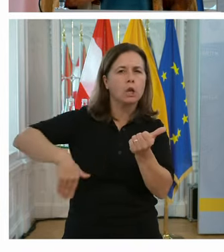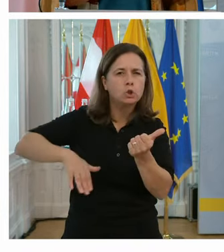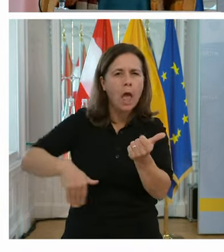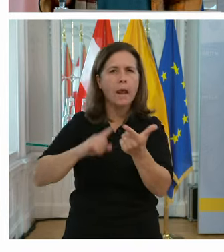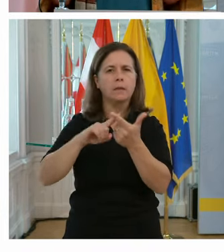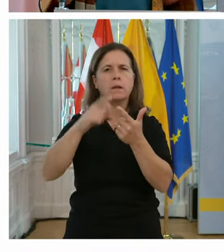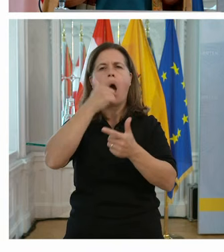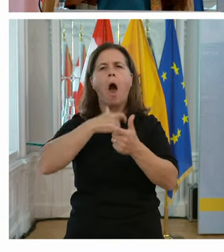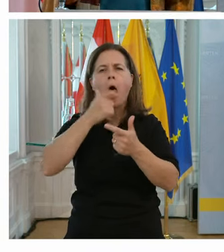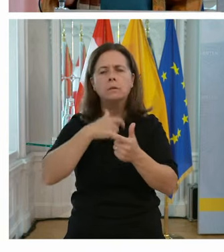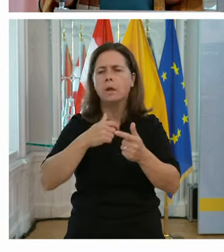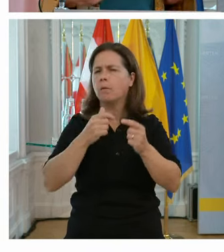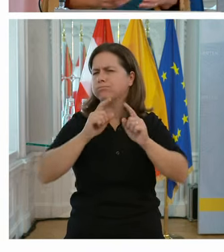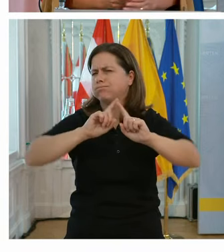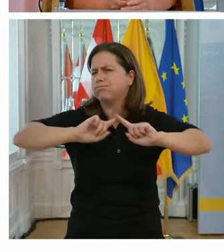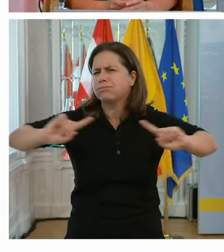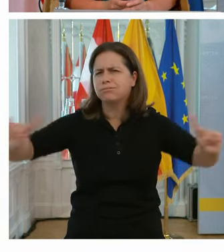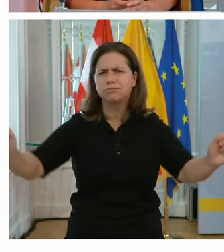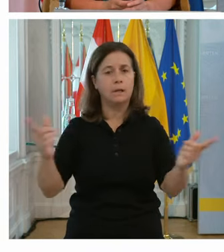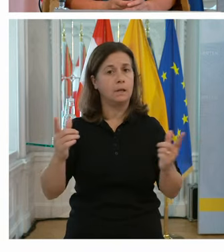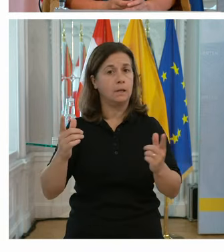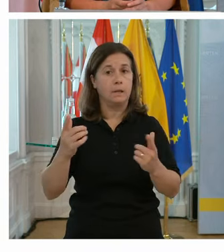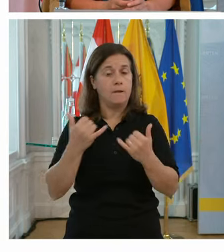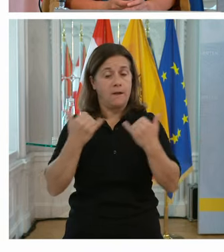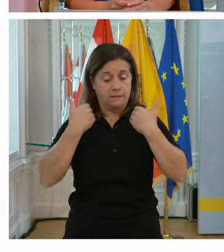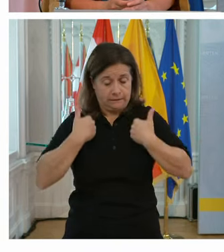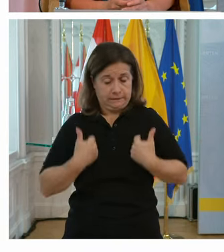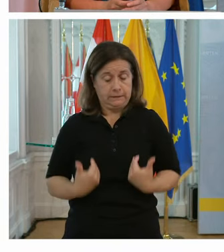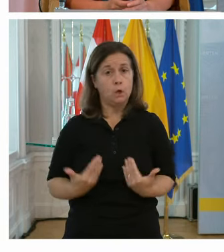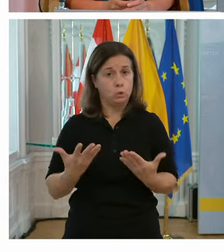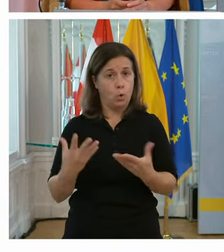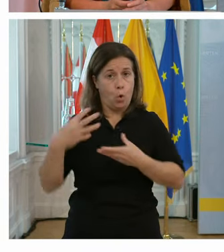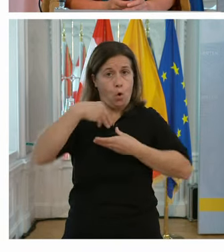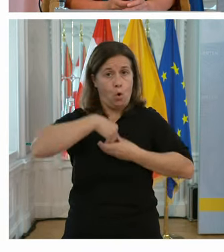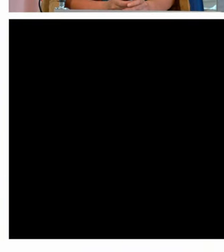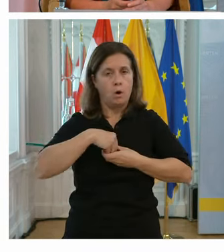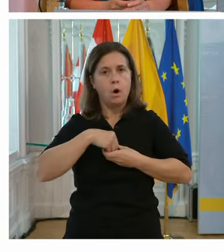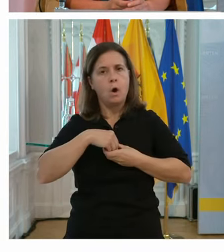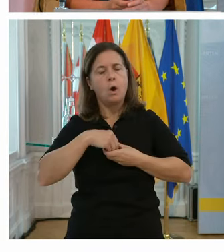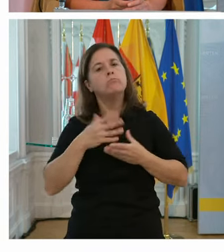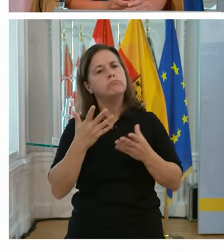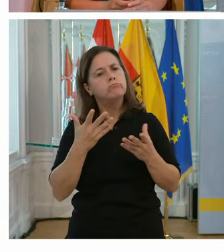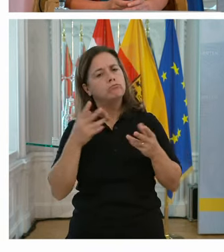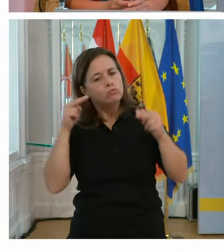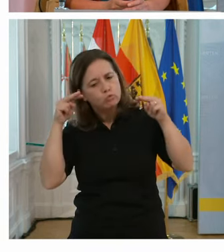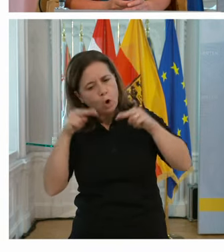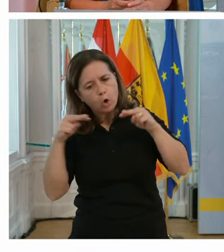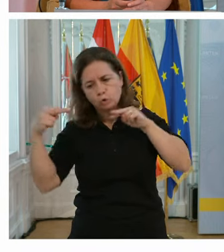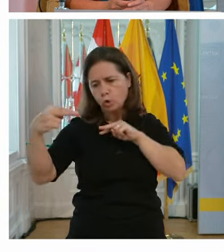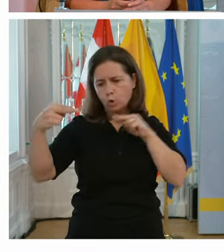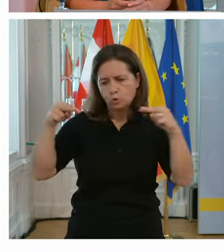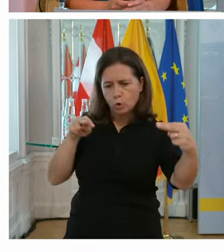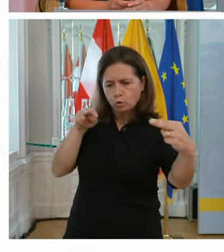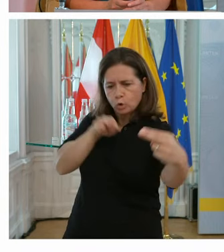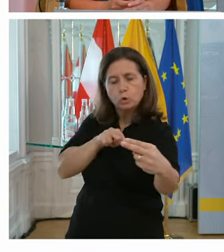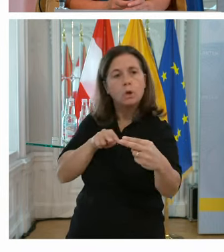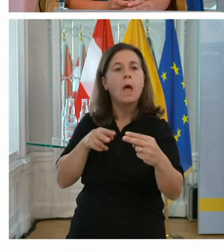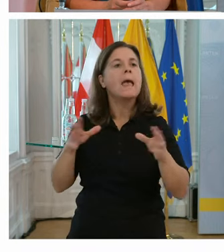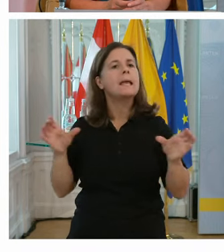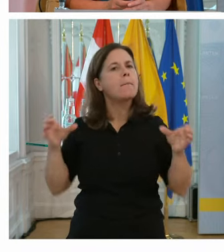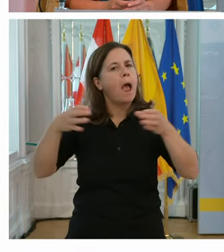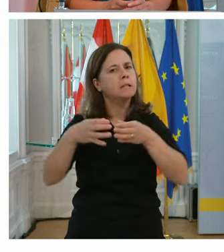Alter, wie auch immer man selber aufgestellt ist, drauf schauen und gemeinsam hier an